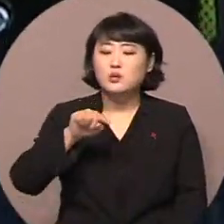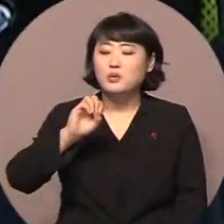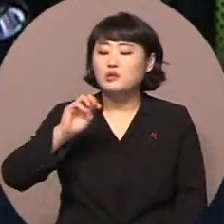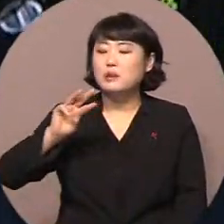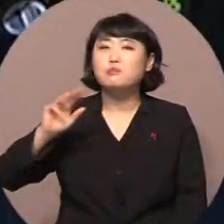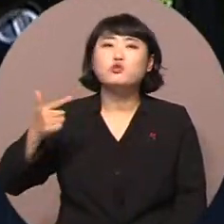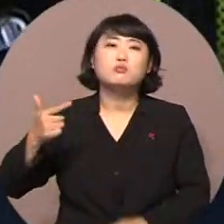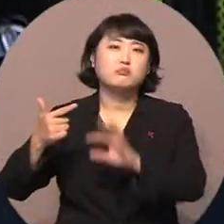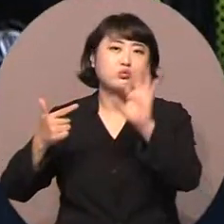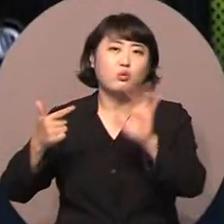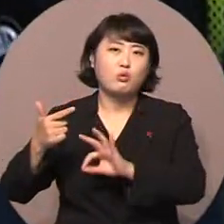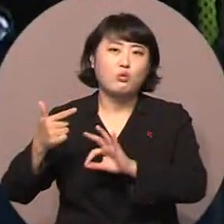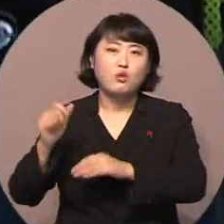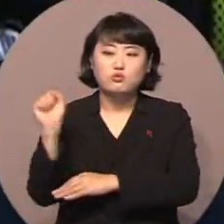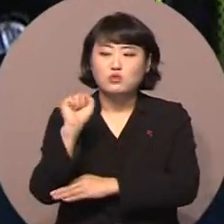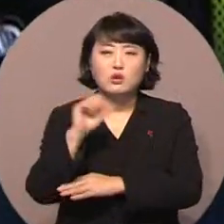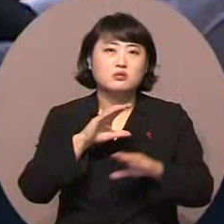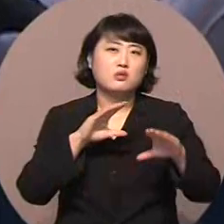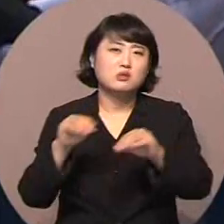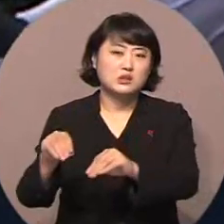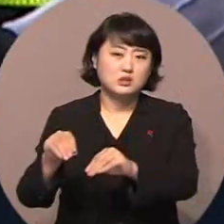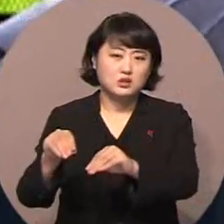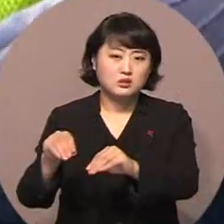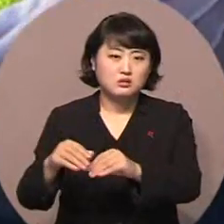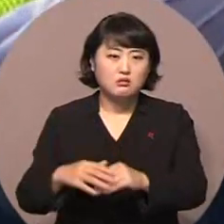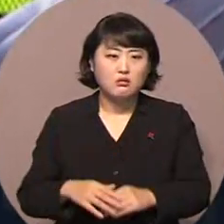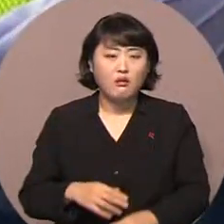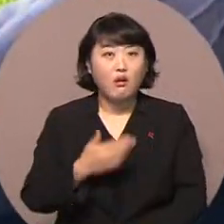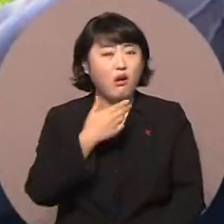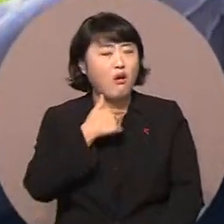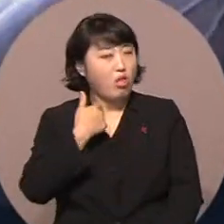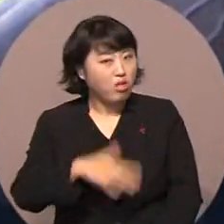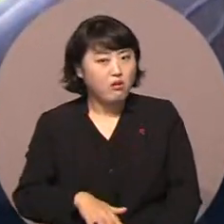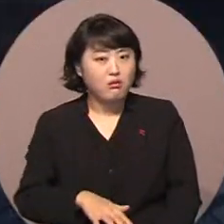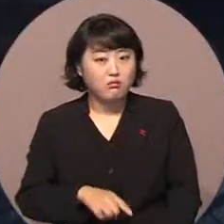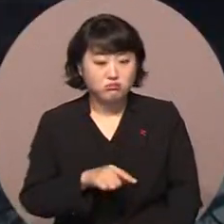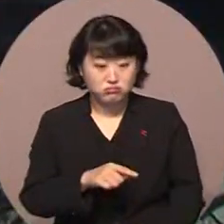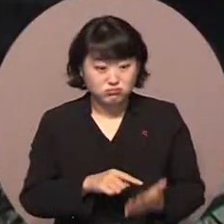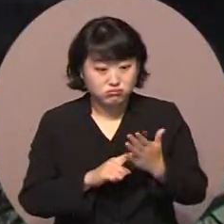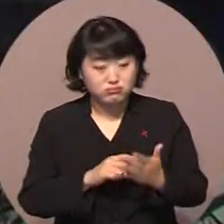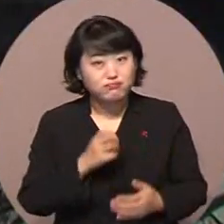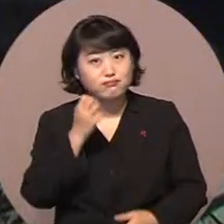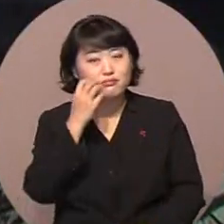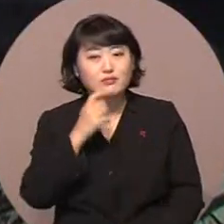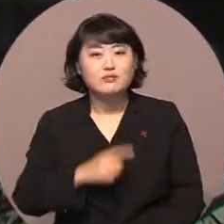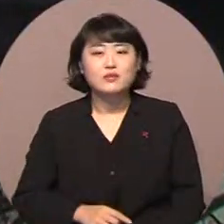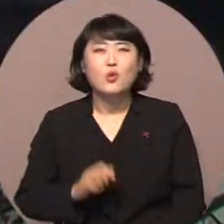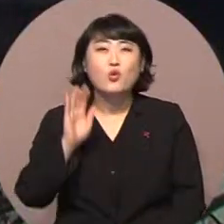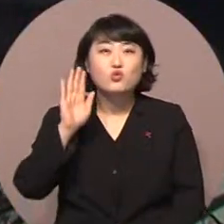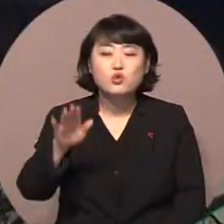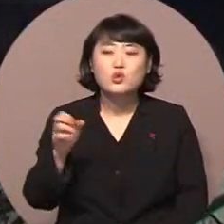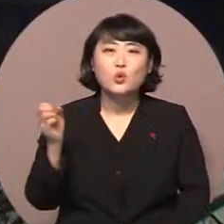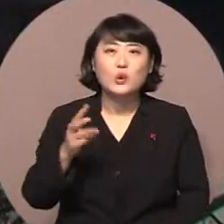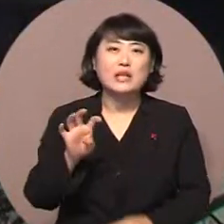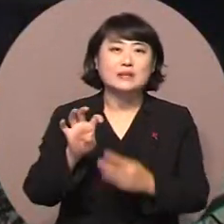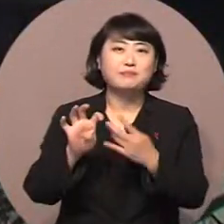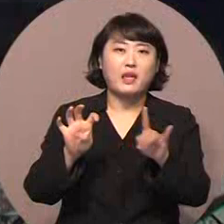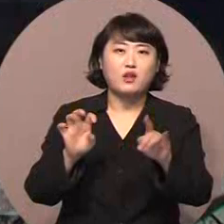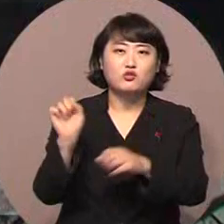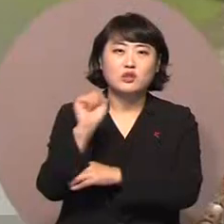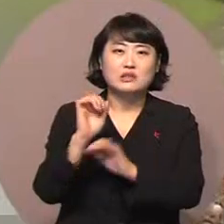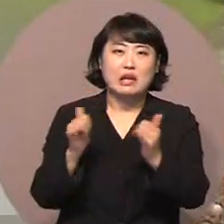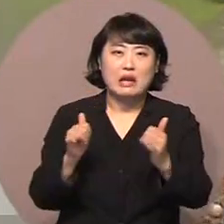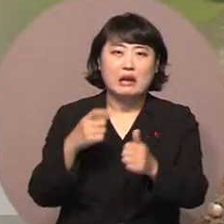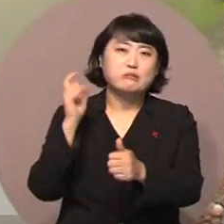나왔어요. 면허 정지 수준입니다, 이게. 안 먹었는데 왜 이렇게 나와요? 얼마 지나지 않아 40대 운전자도